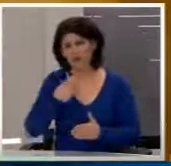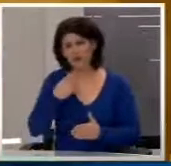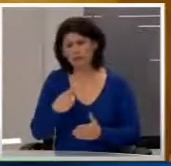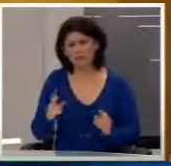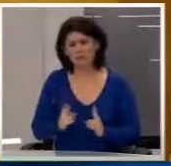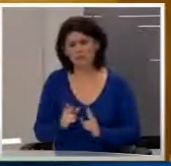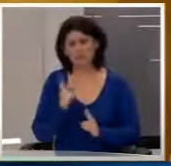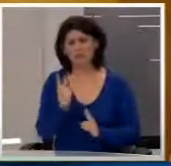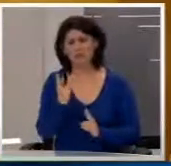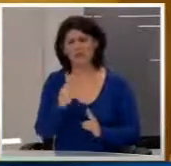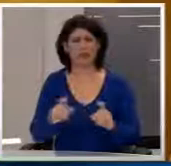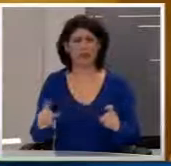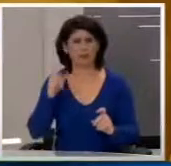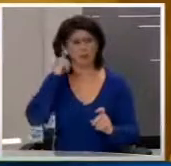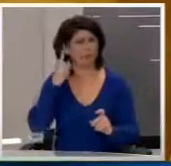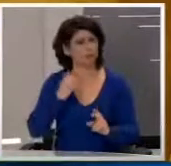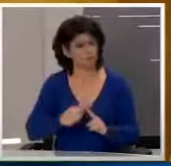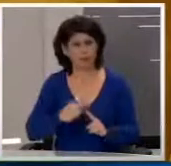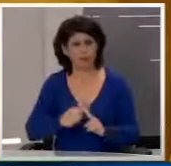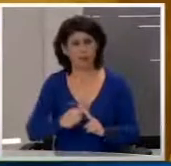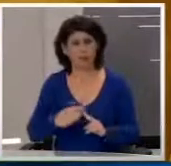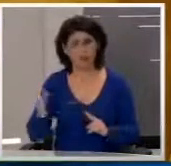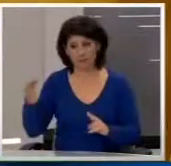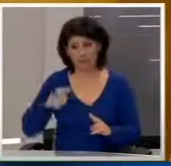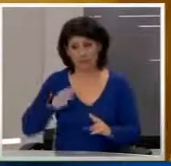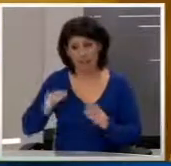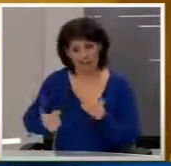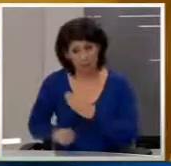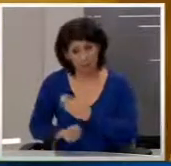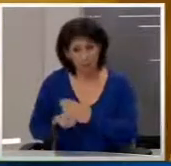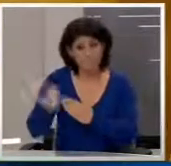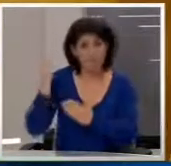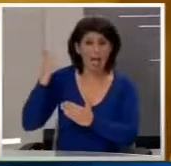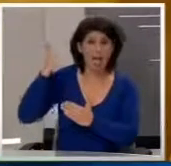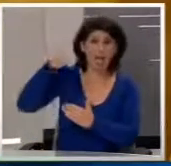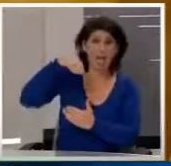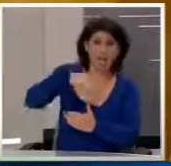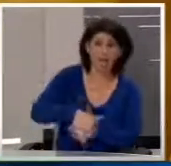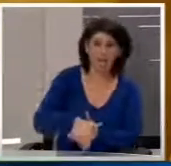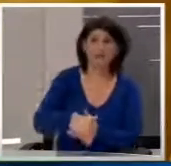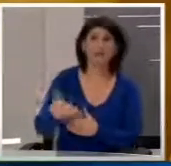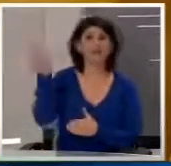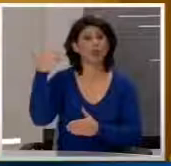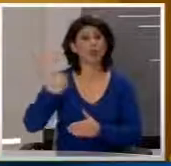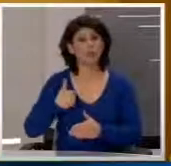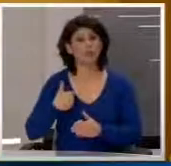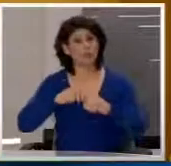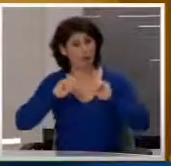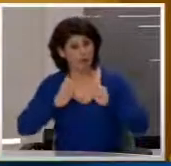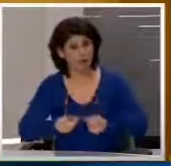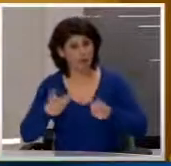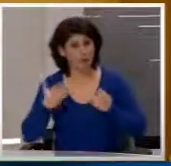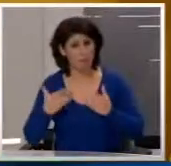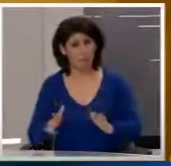είναι σημαντικά. Μας λένε από το πρωί ως το βράδυ ότι τότε που εμείς παίρναμε τις